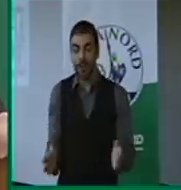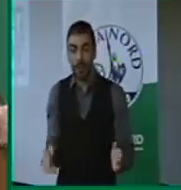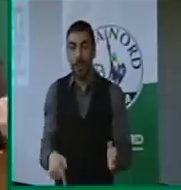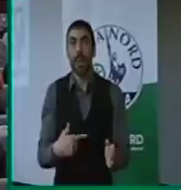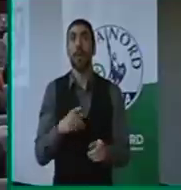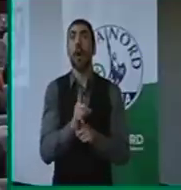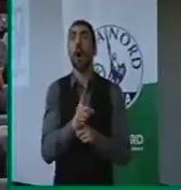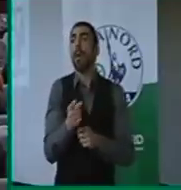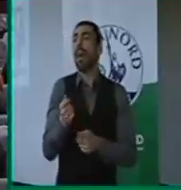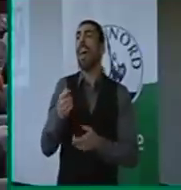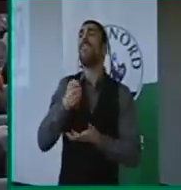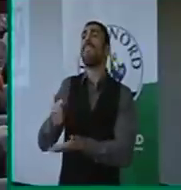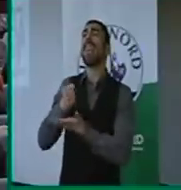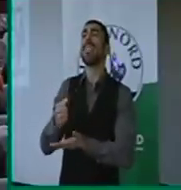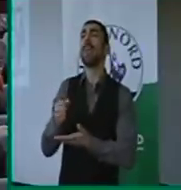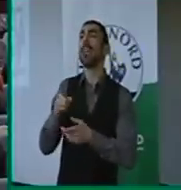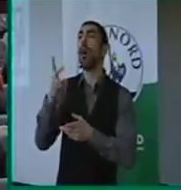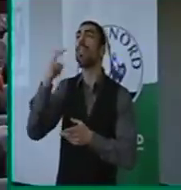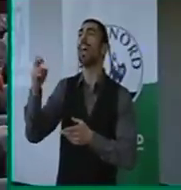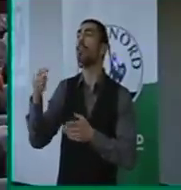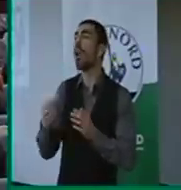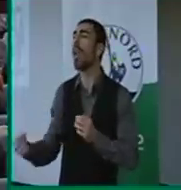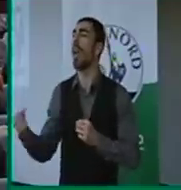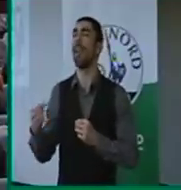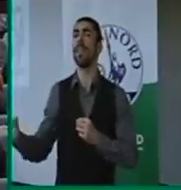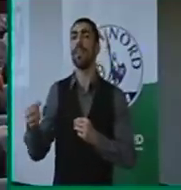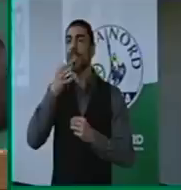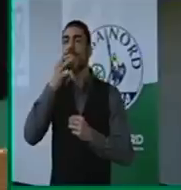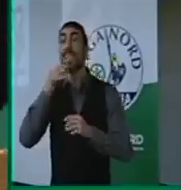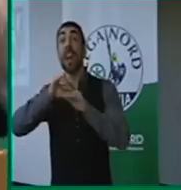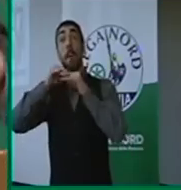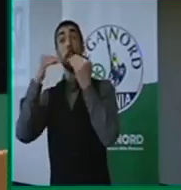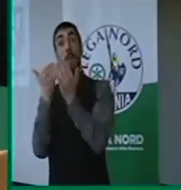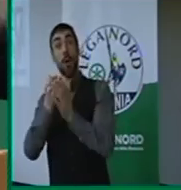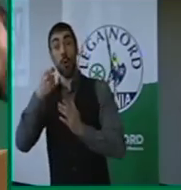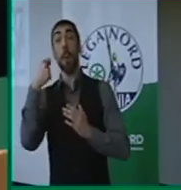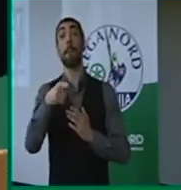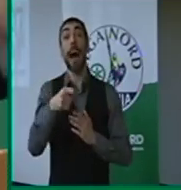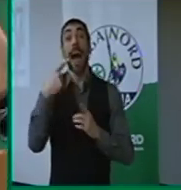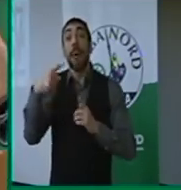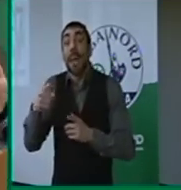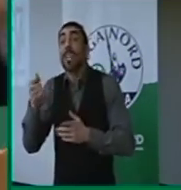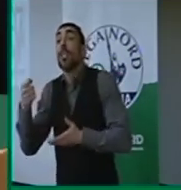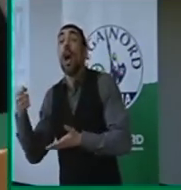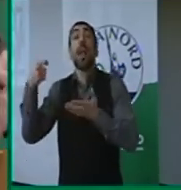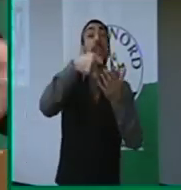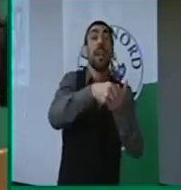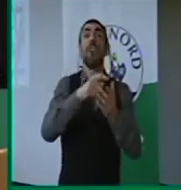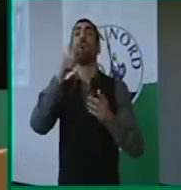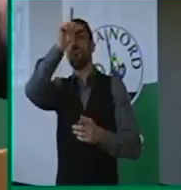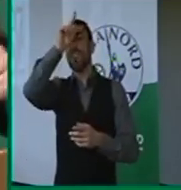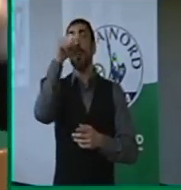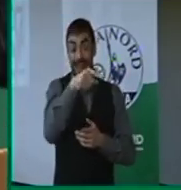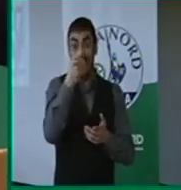si sta finanziando a tassi negativi vale a dire il mondo paga per portare soldi alla Germania con